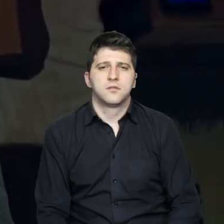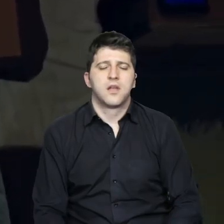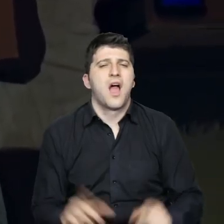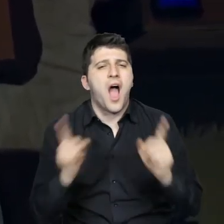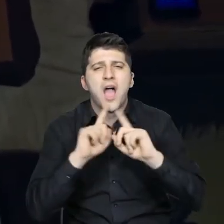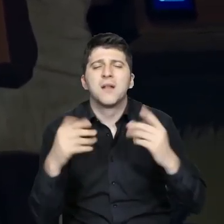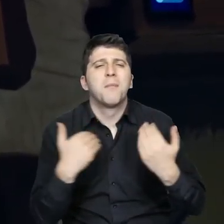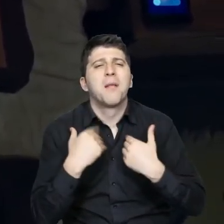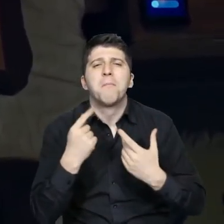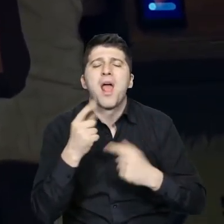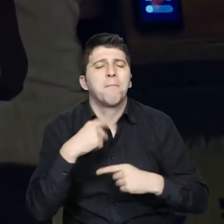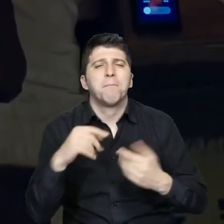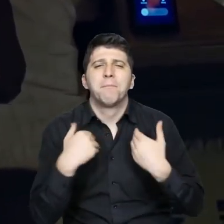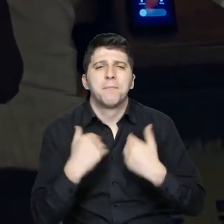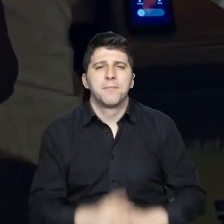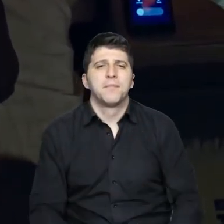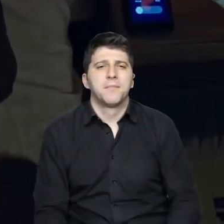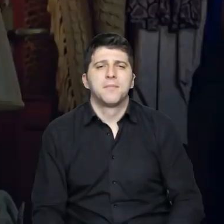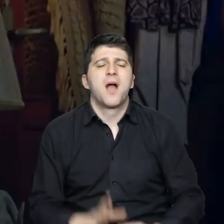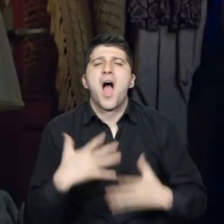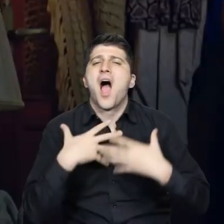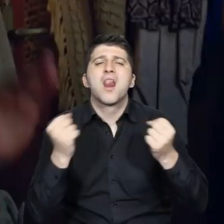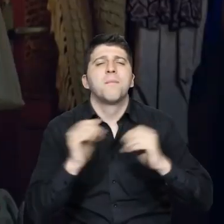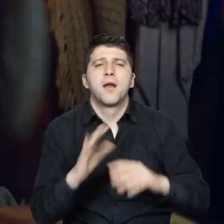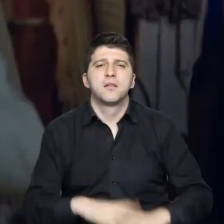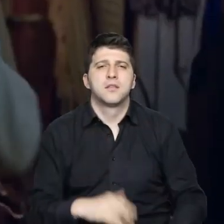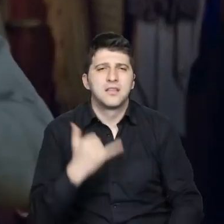hayır, benim param onlar. Almayın.